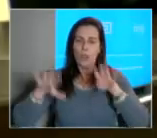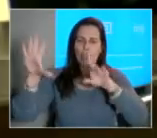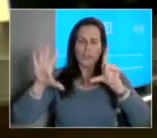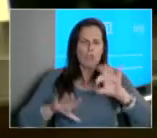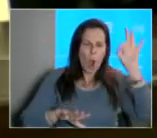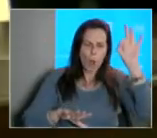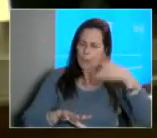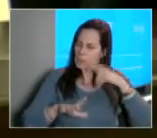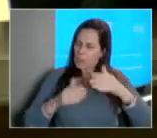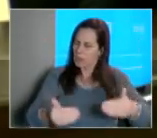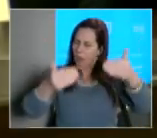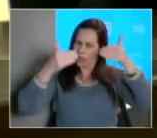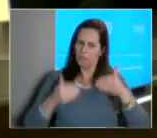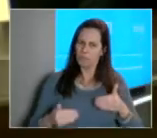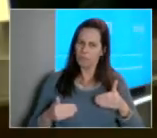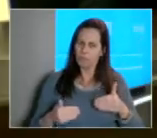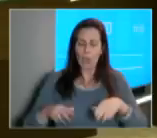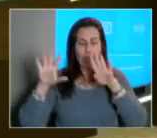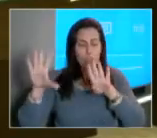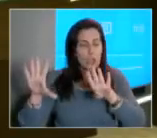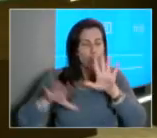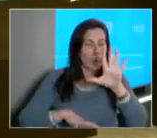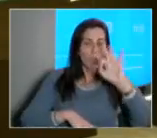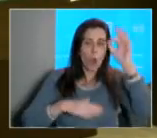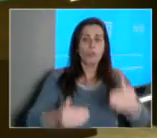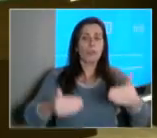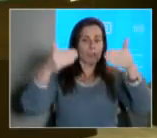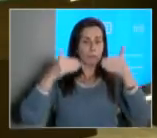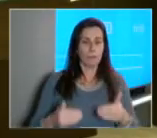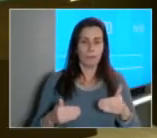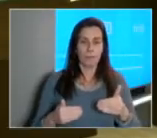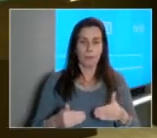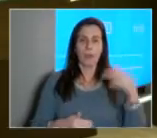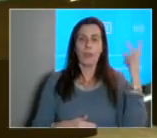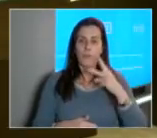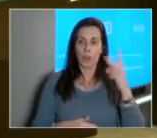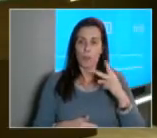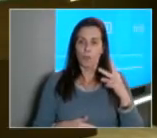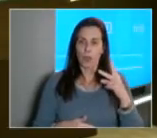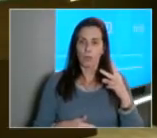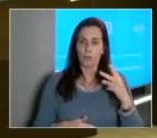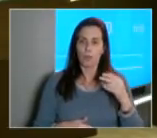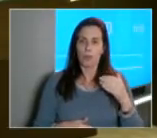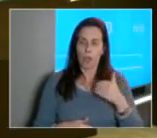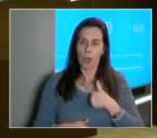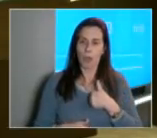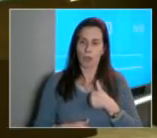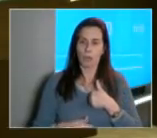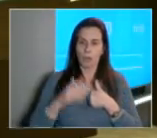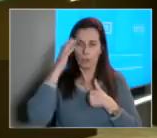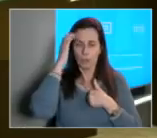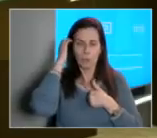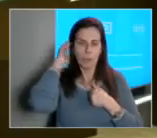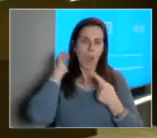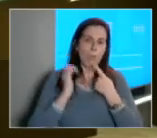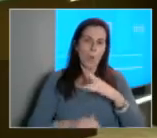97% מהשטח אנחנו צריכים למסור, 95% מהשטח, וכמובן אנחנו, הם קראו